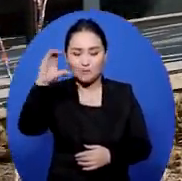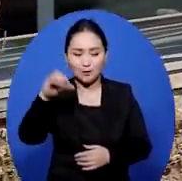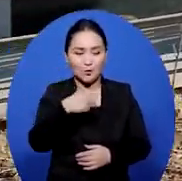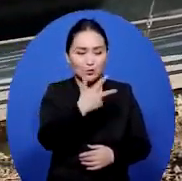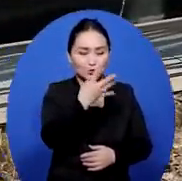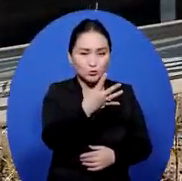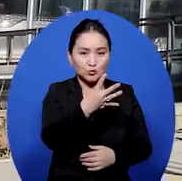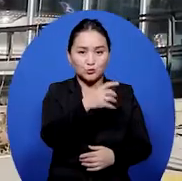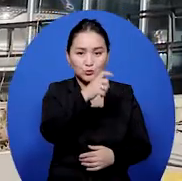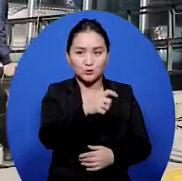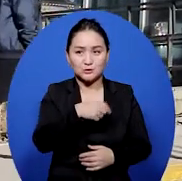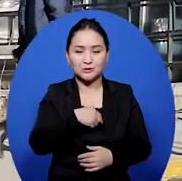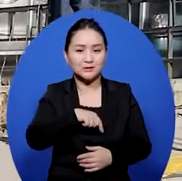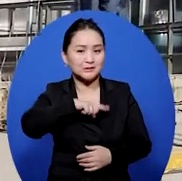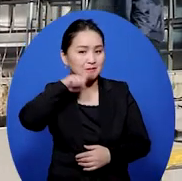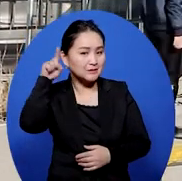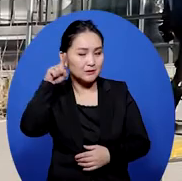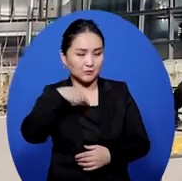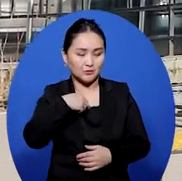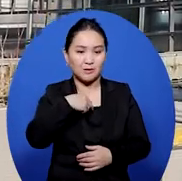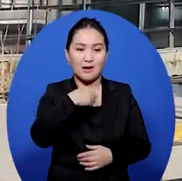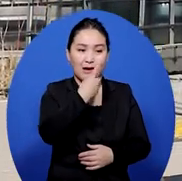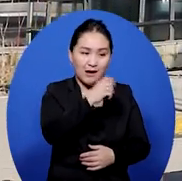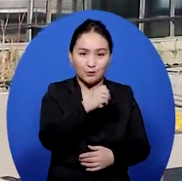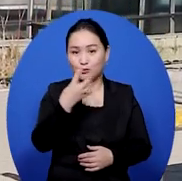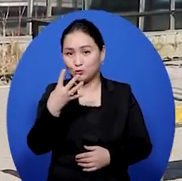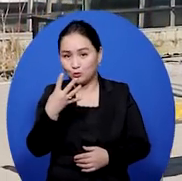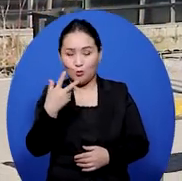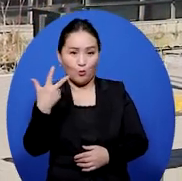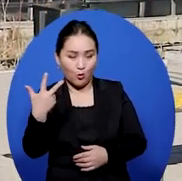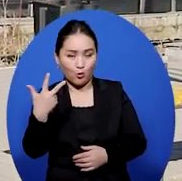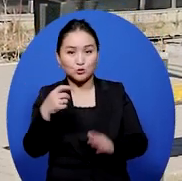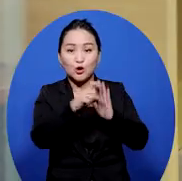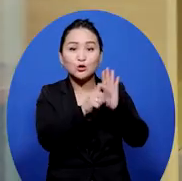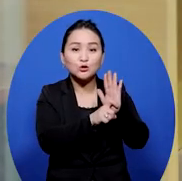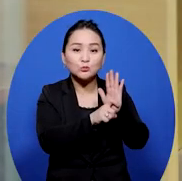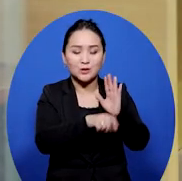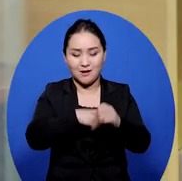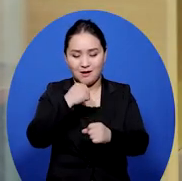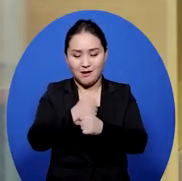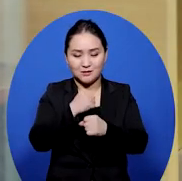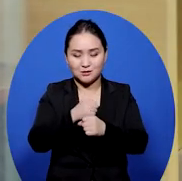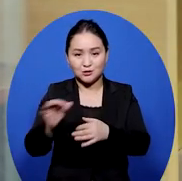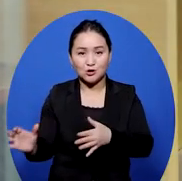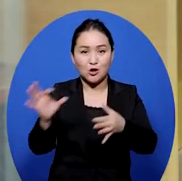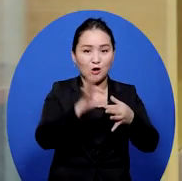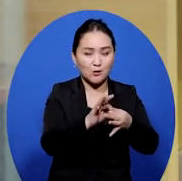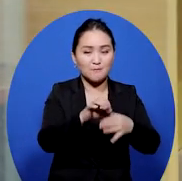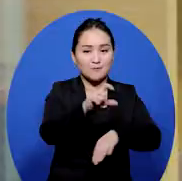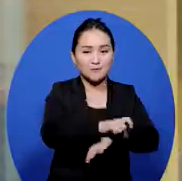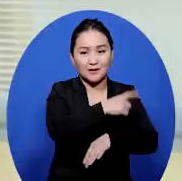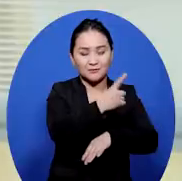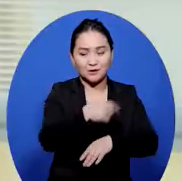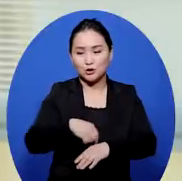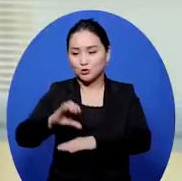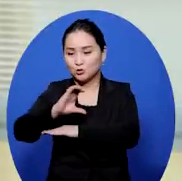агчаас 34 албан агчт нь залуучуудаа 14-3 гэсэн хөтөлбөр хийгээд ажил зөвчлийн мэрэгчлэлтэй маань 10 хүнийг,